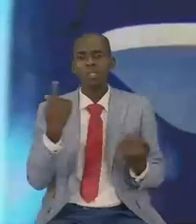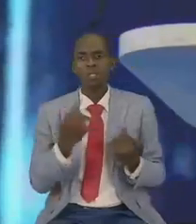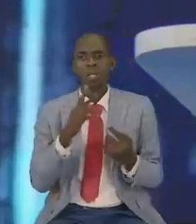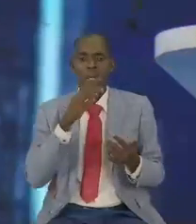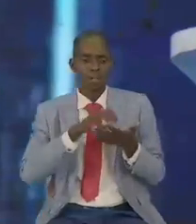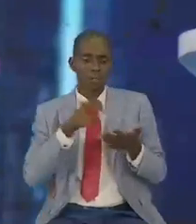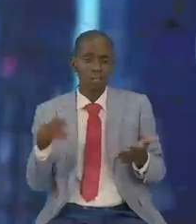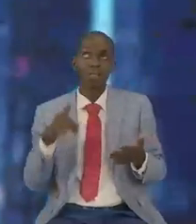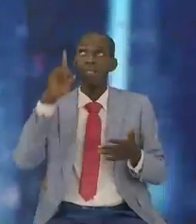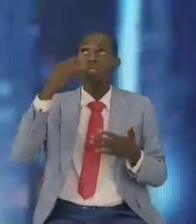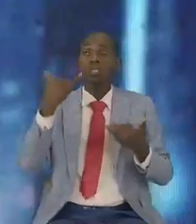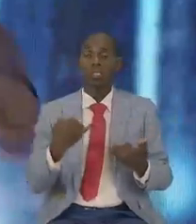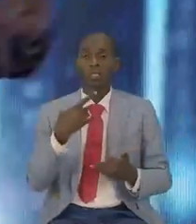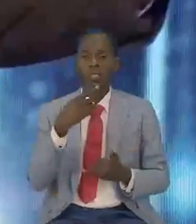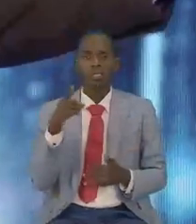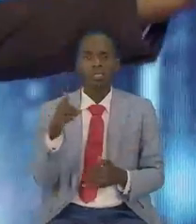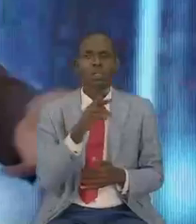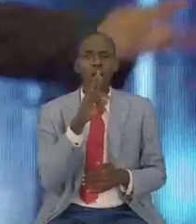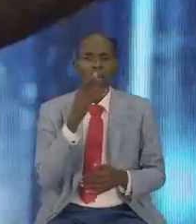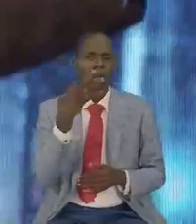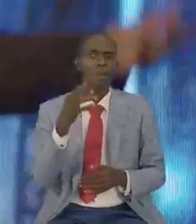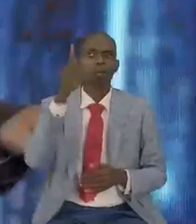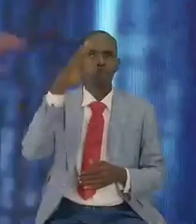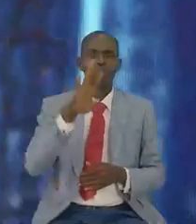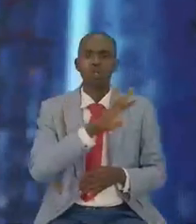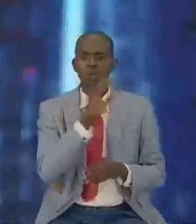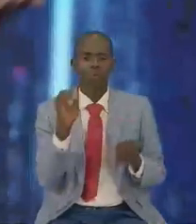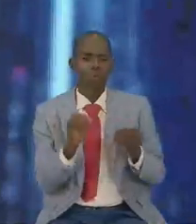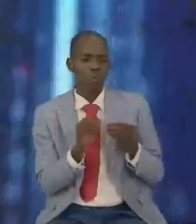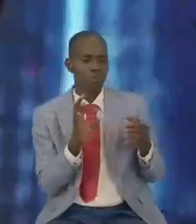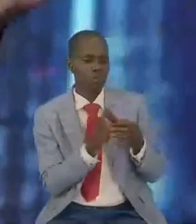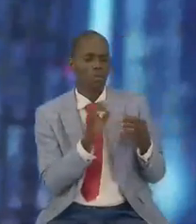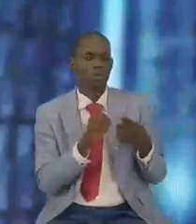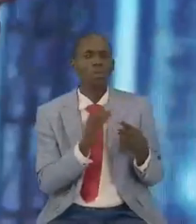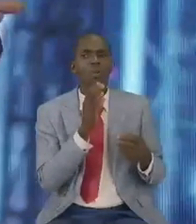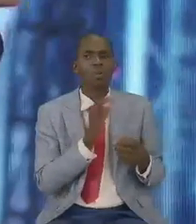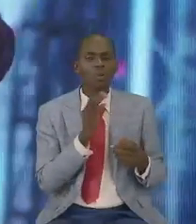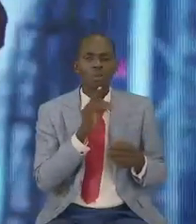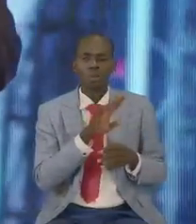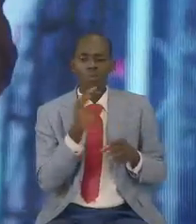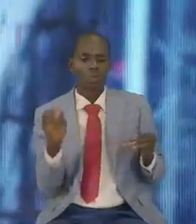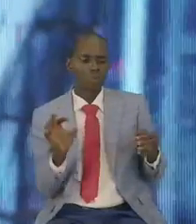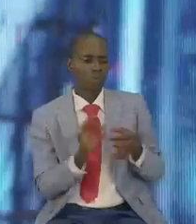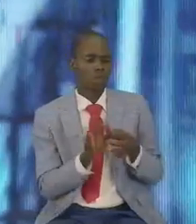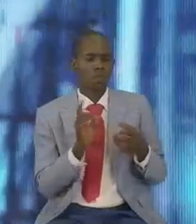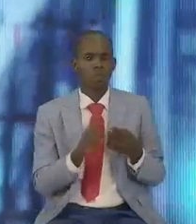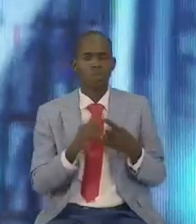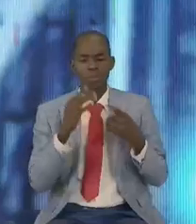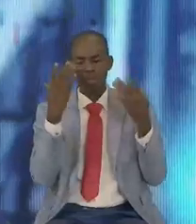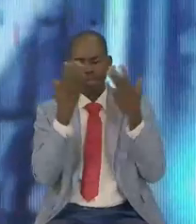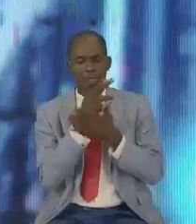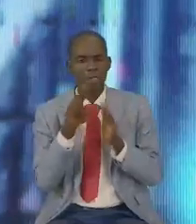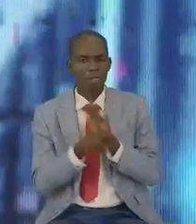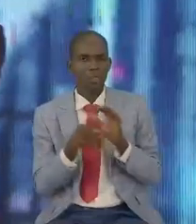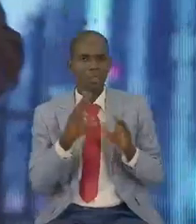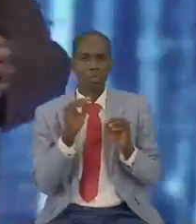vous êtes de Dieu. Tu n'appartiens pas à l'occultisme. Tu n'appartiens pas aux ténèbres.